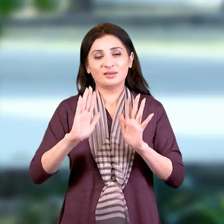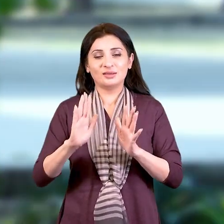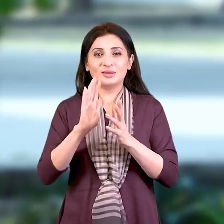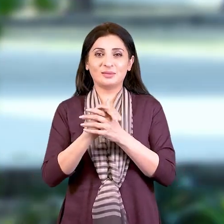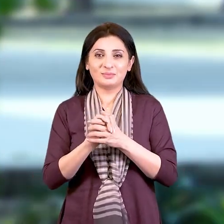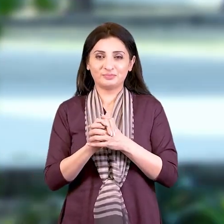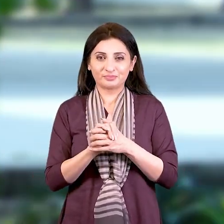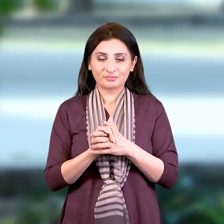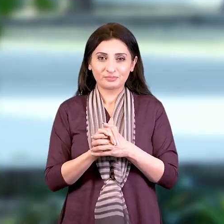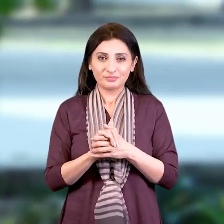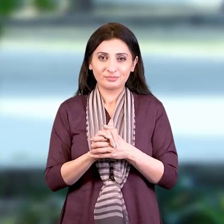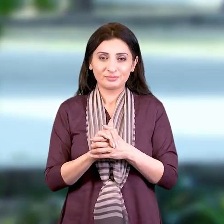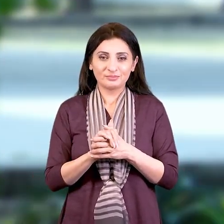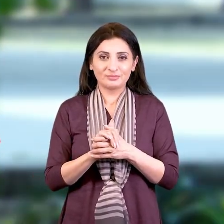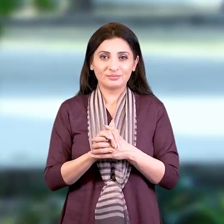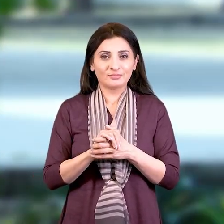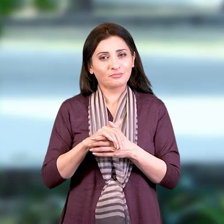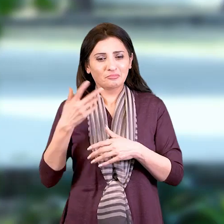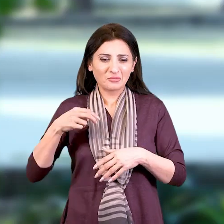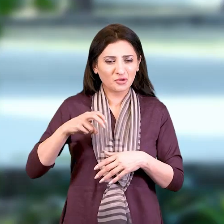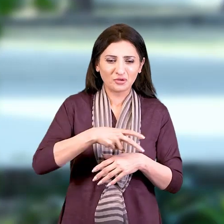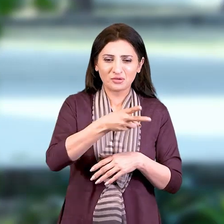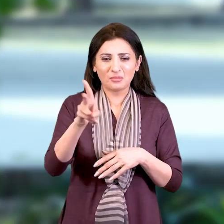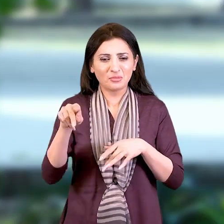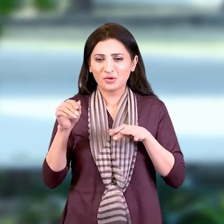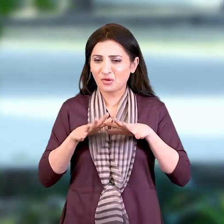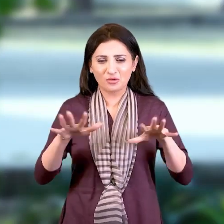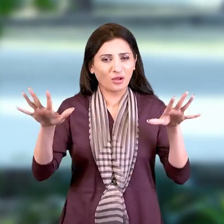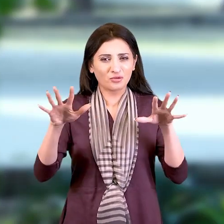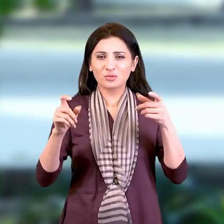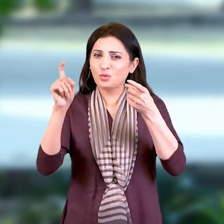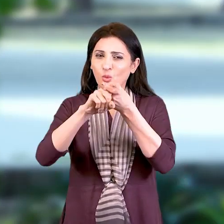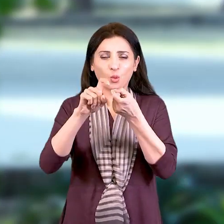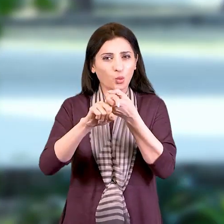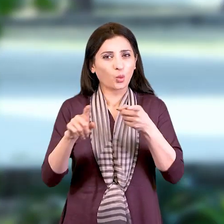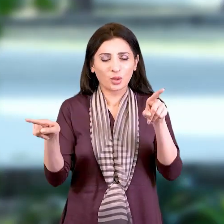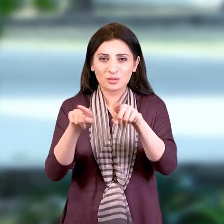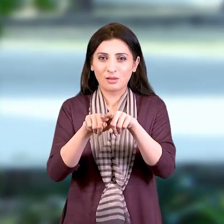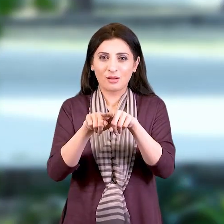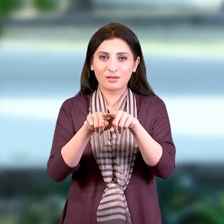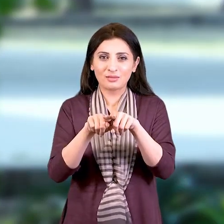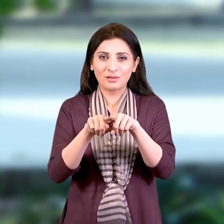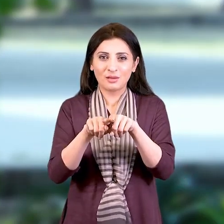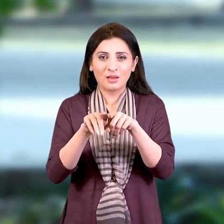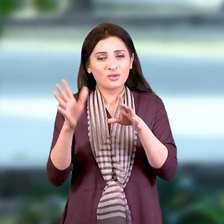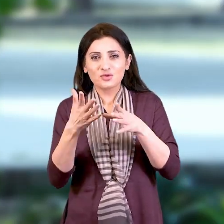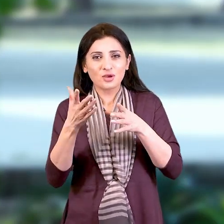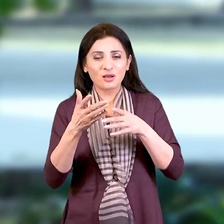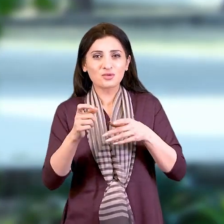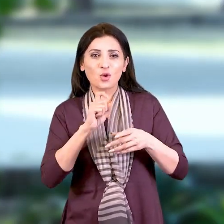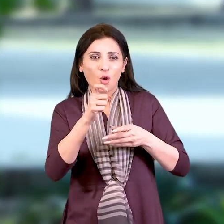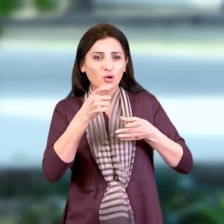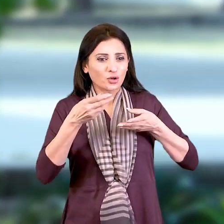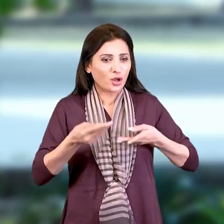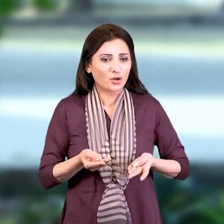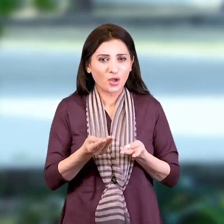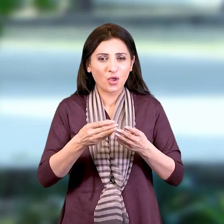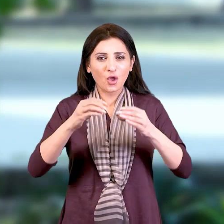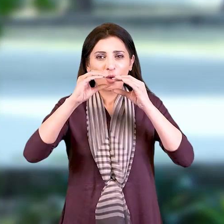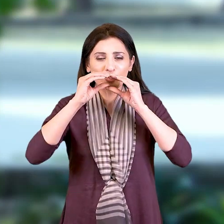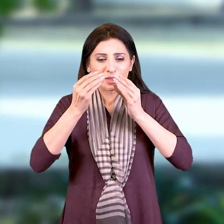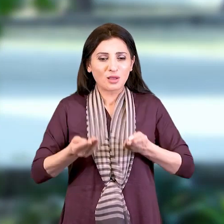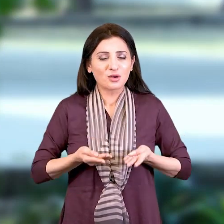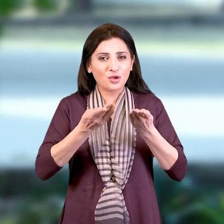week. चलते फिरते गैदरिंग्स में फ्रेंड्स के साथ या just pick up and go kind of an item. So